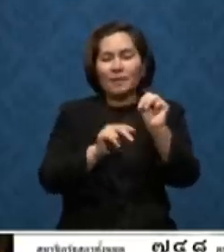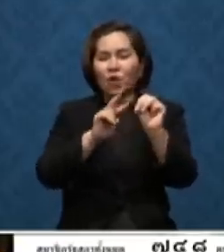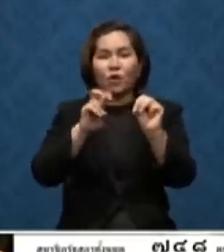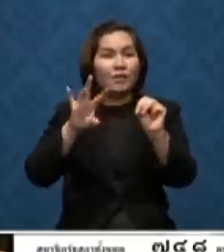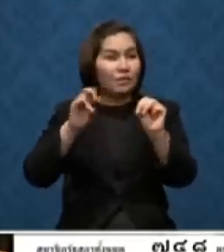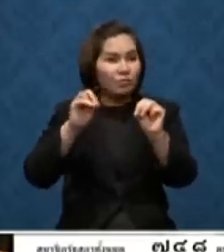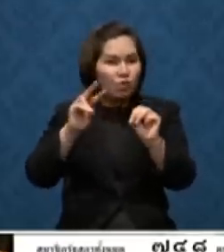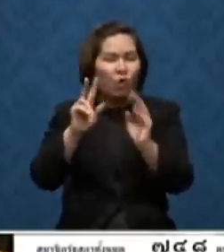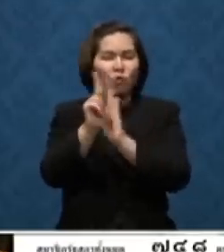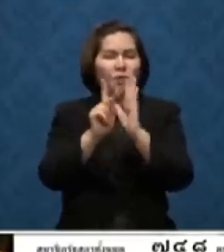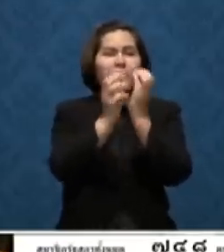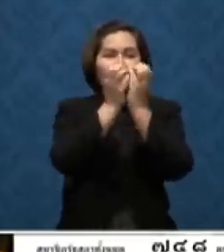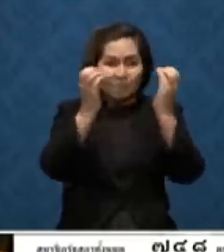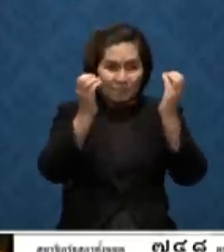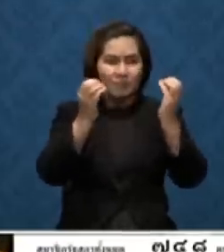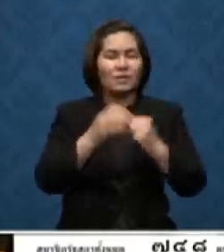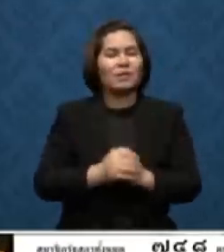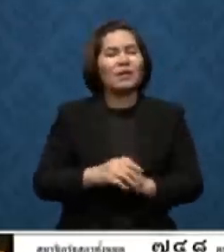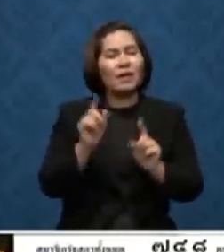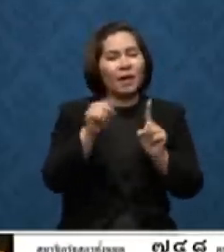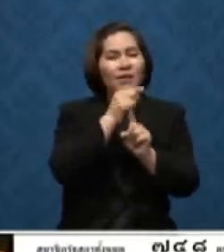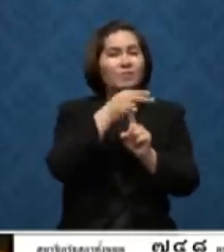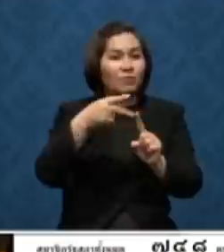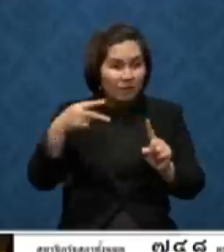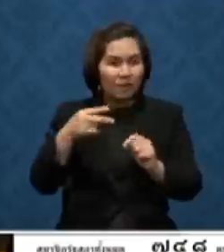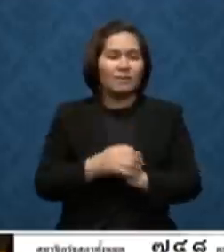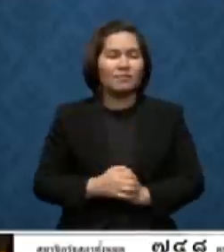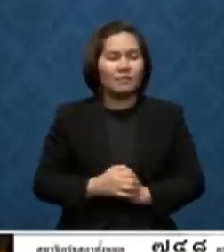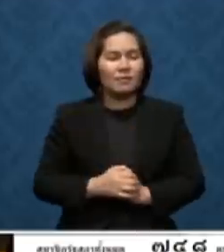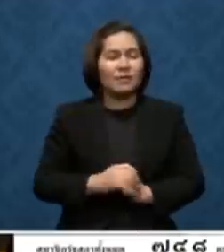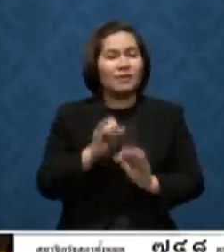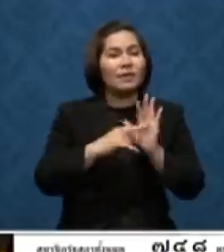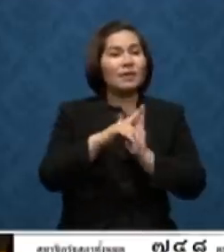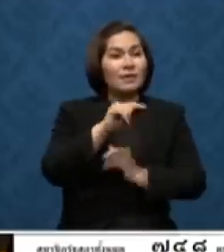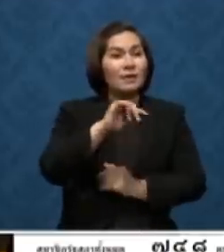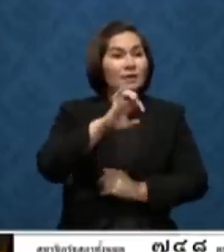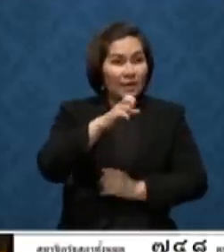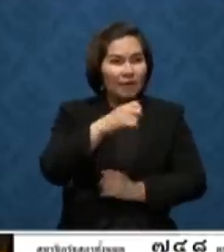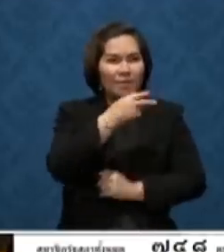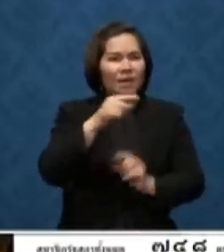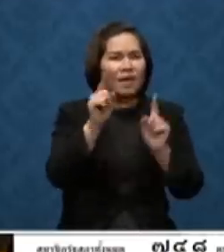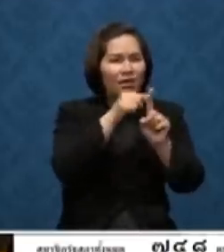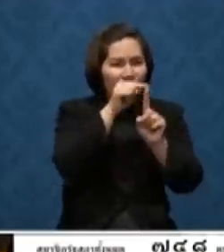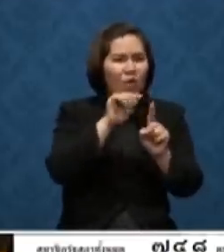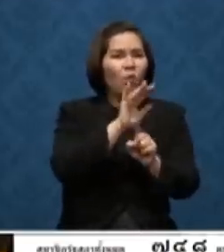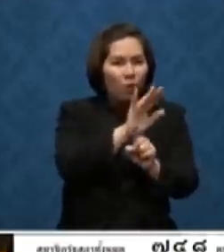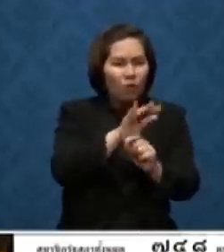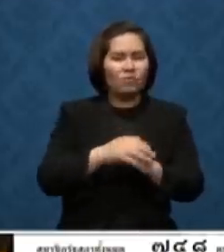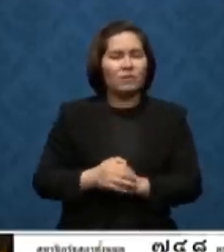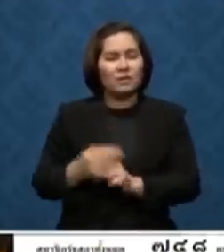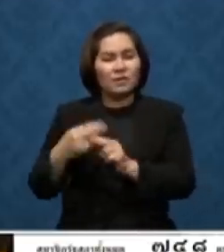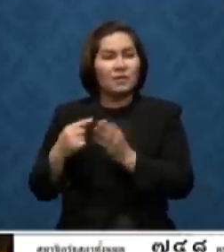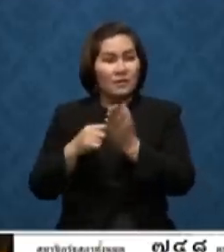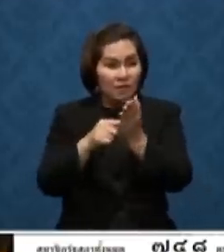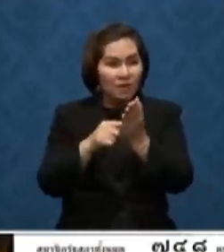รัฐธรรมนูญถ้าดูภาษาอังกฤษคำว่ายุติใช้คำว่า Motionเนี่ยนะครับการเสนอชื่อใช้คำว่า